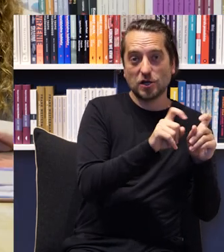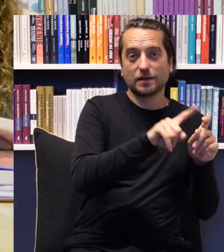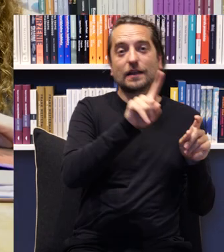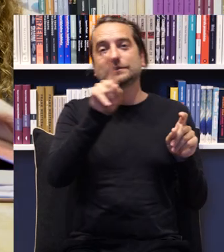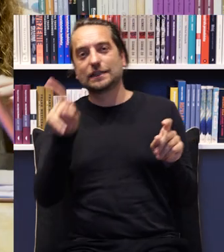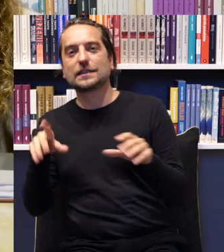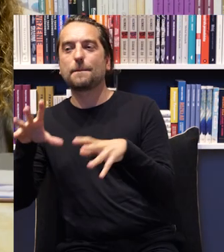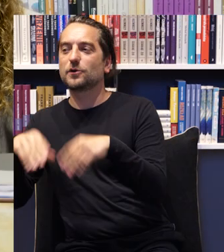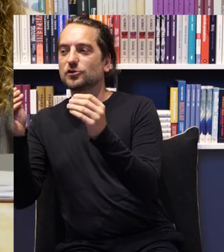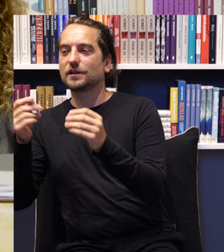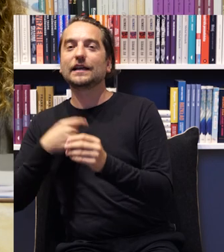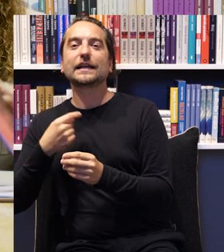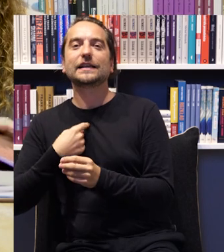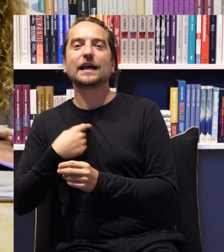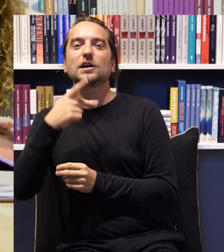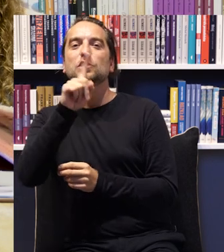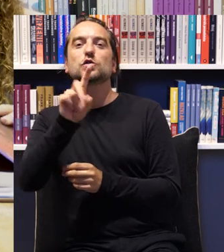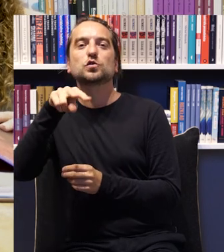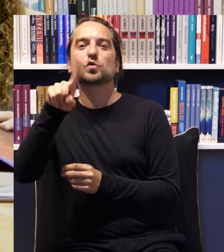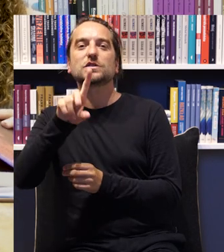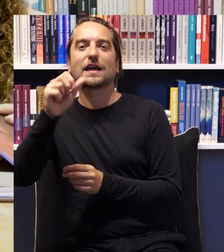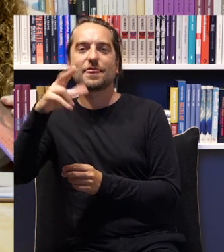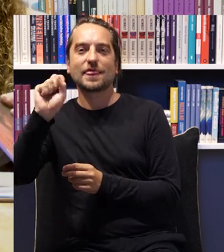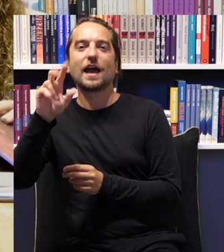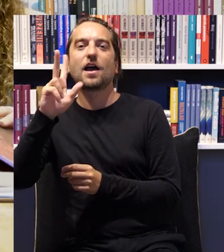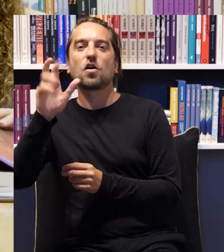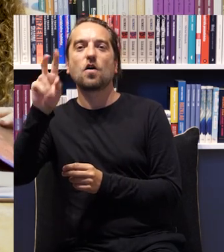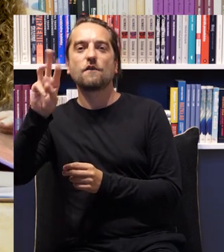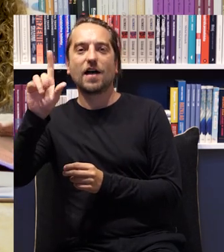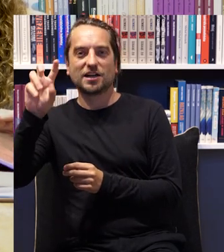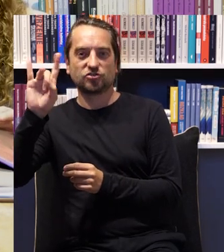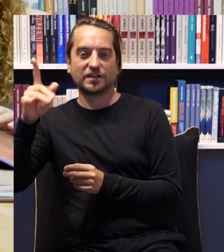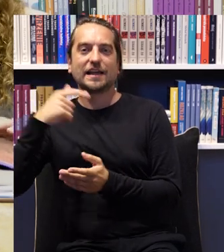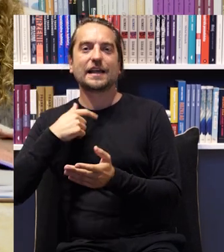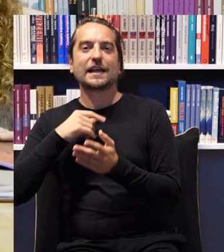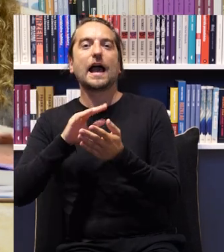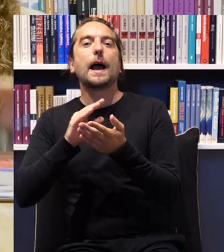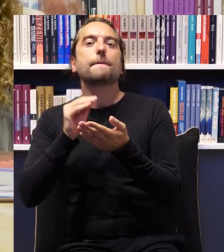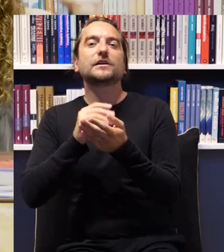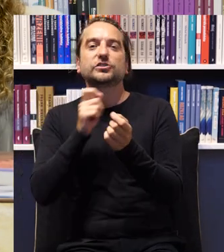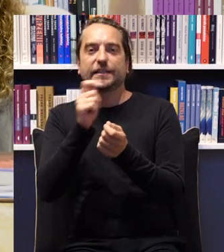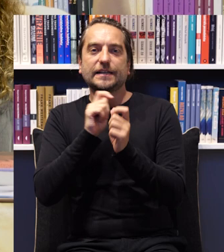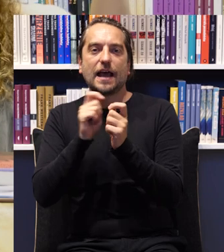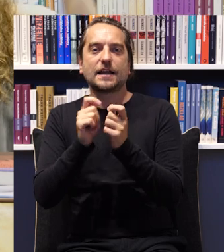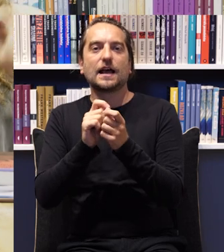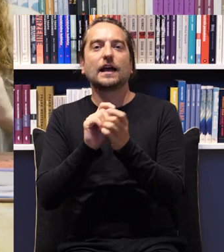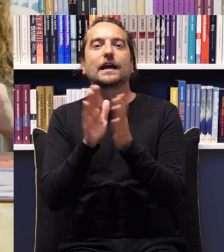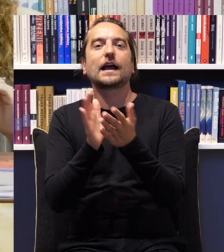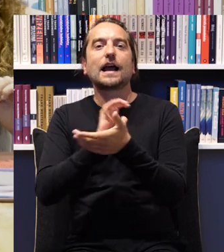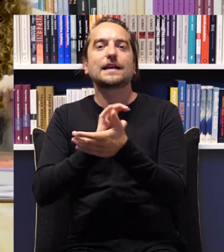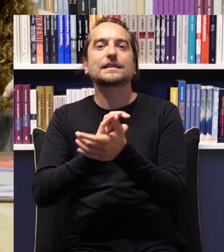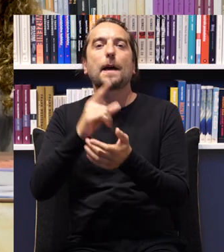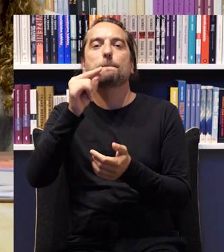początek, bo ja się nie przedstawiłam, nazywam się Zuzanna Kowalczyk, jestem redaktorką i autorką magazynu Pismo, a mówię o tym, ponieważ tam z tyłu